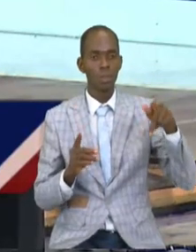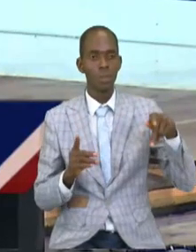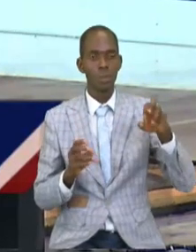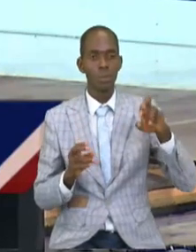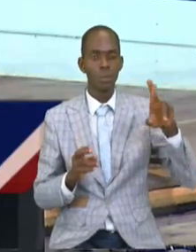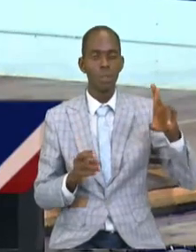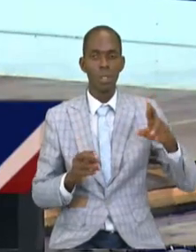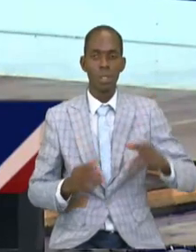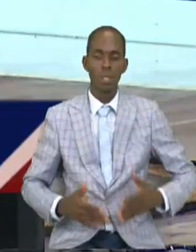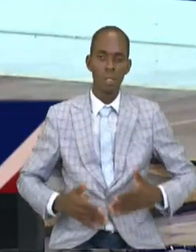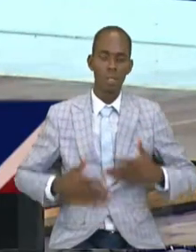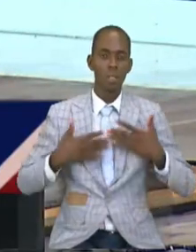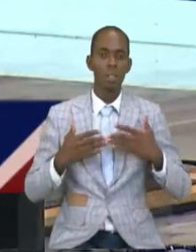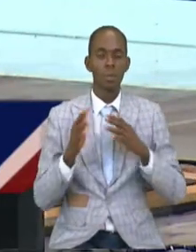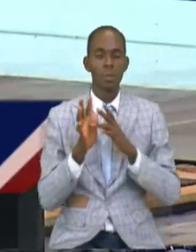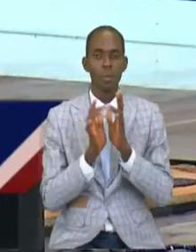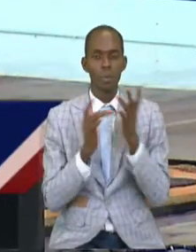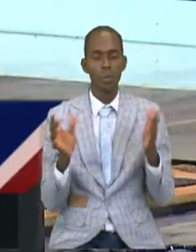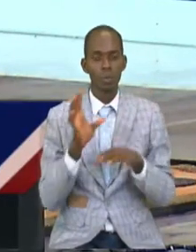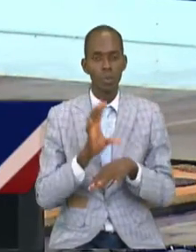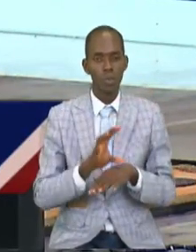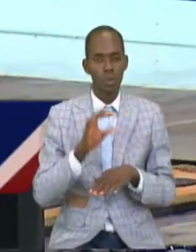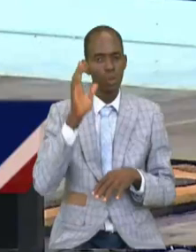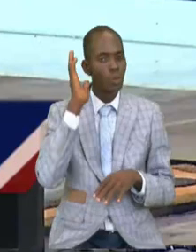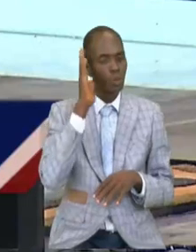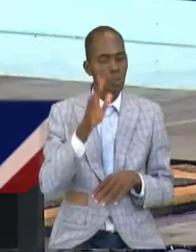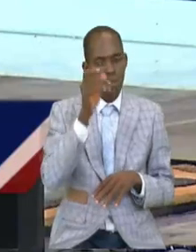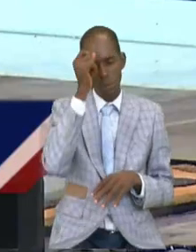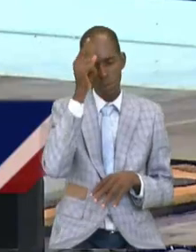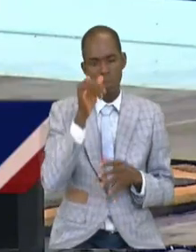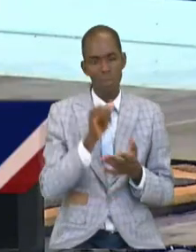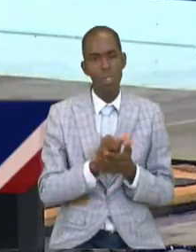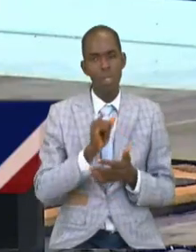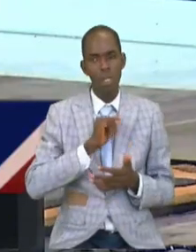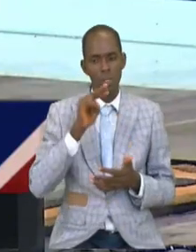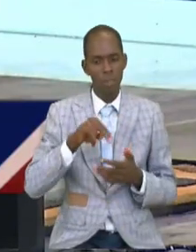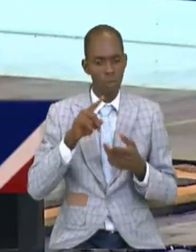vie profonde doit comprendre que je